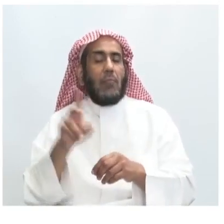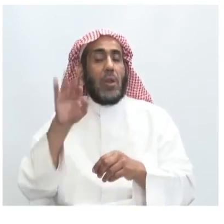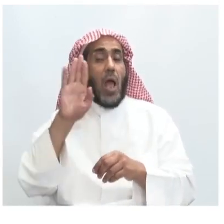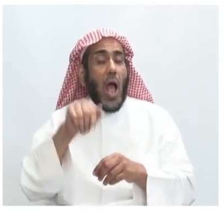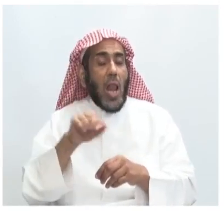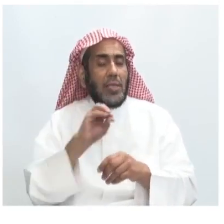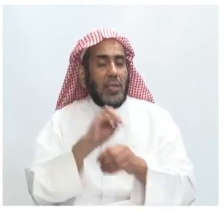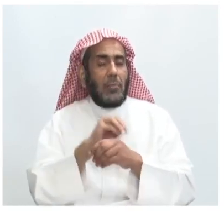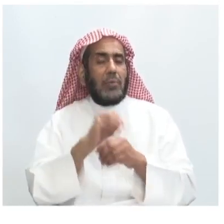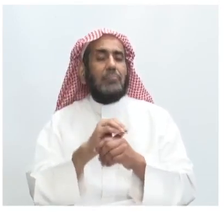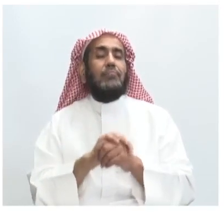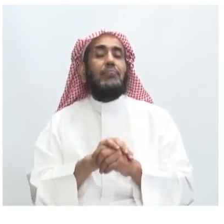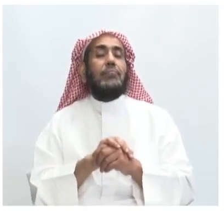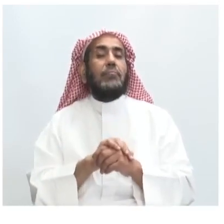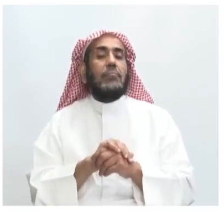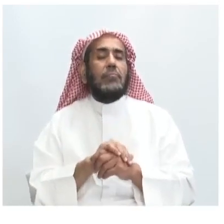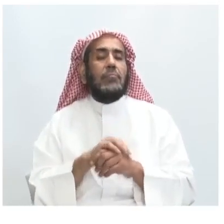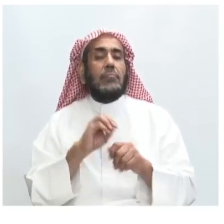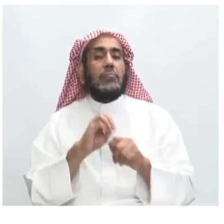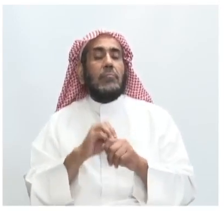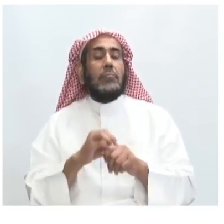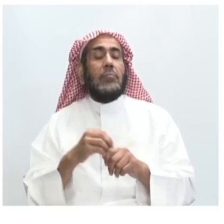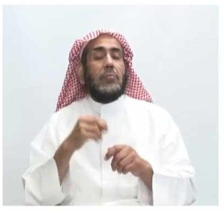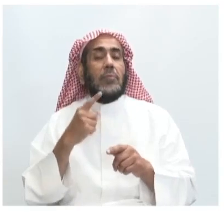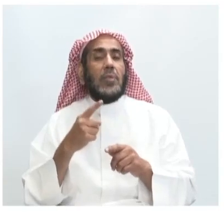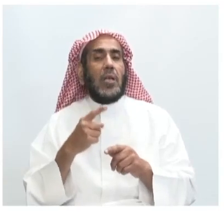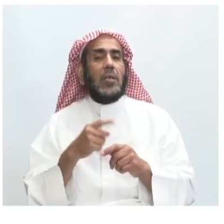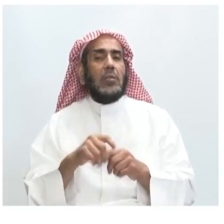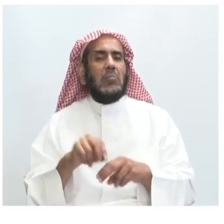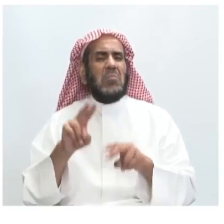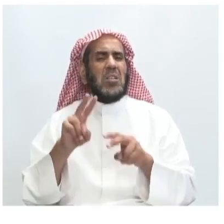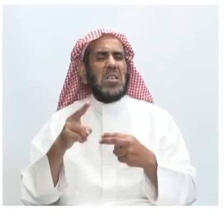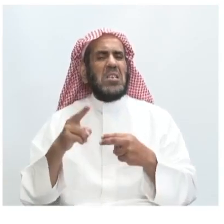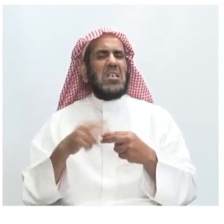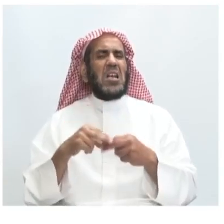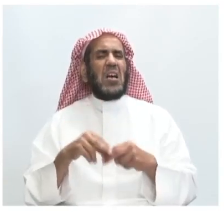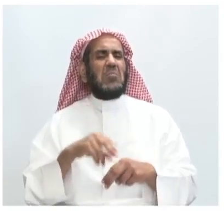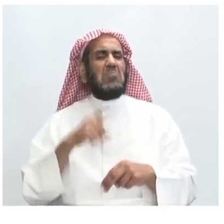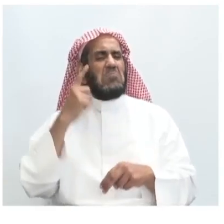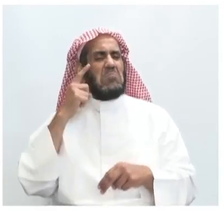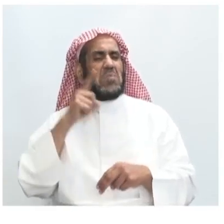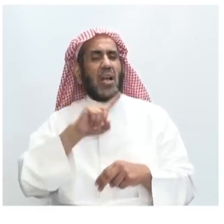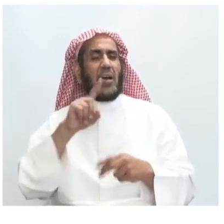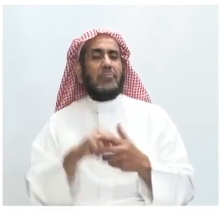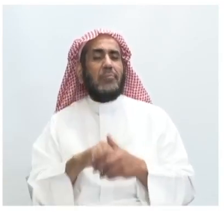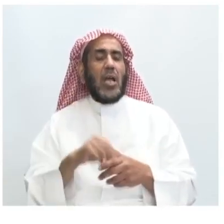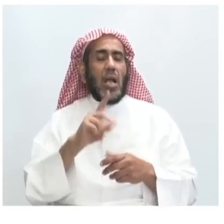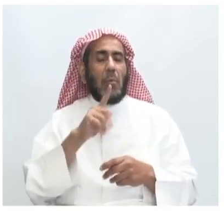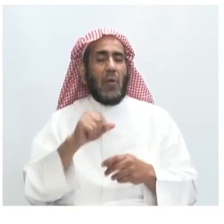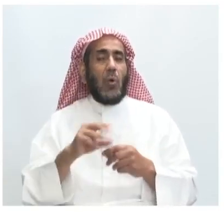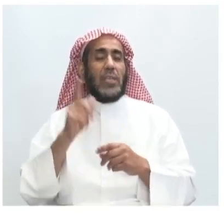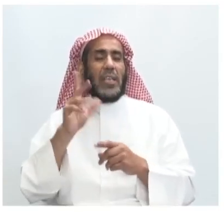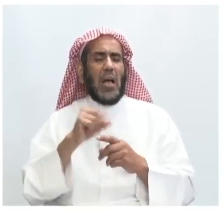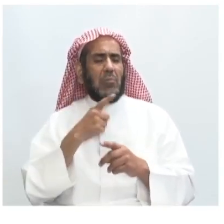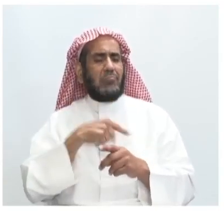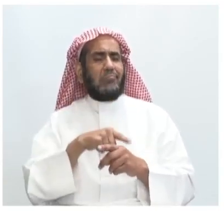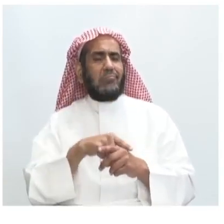استمع اليها اثنان الانكار ايضا غرض اخر غرض بلاغي وهو الانكار كما في قوله تعالى